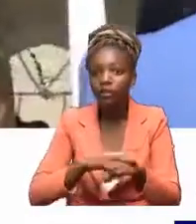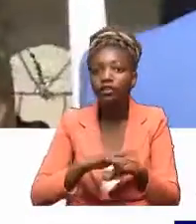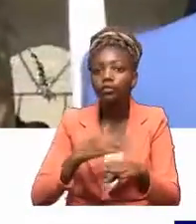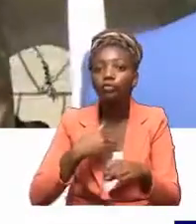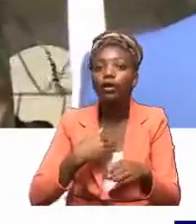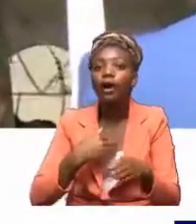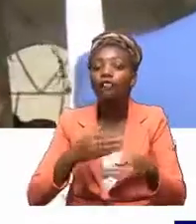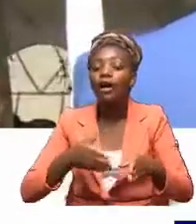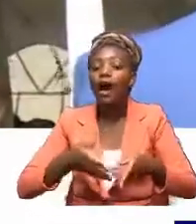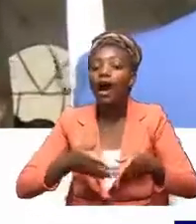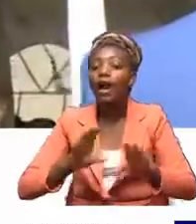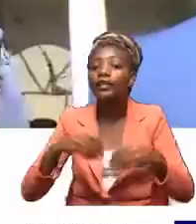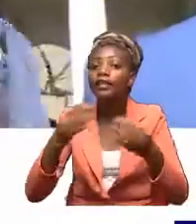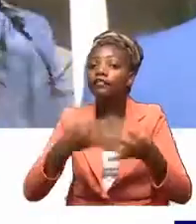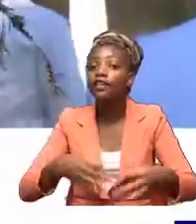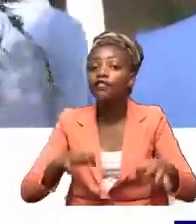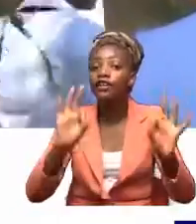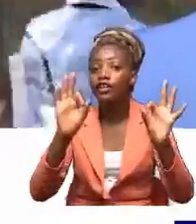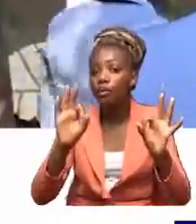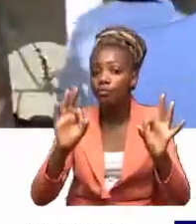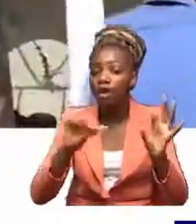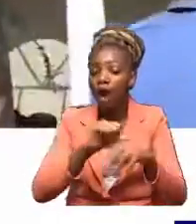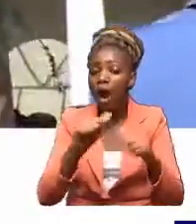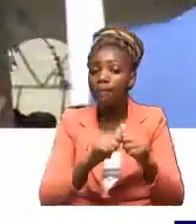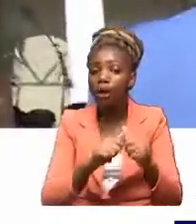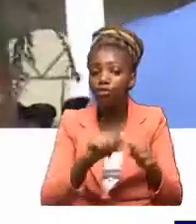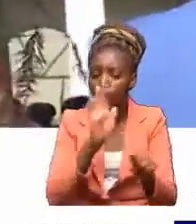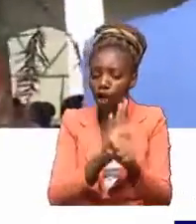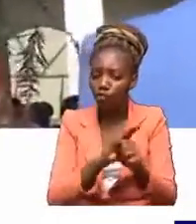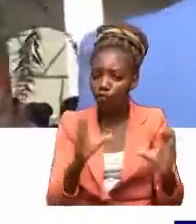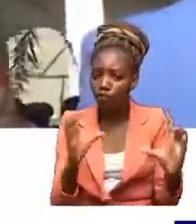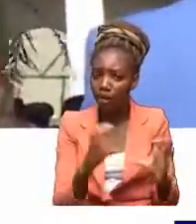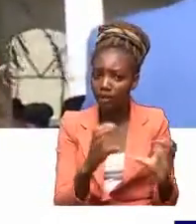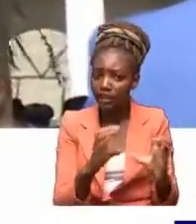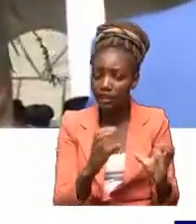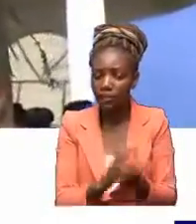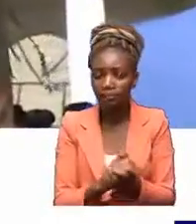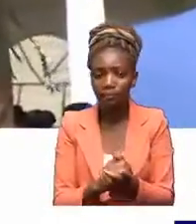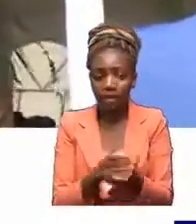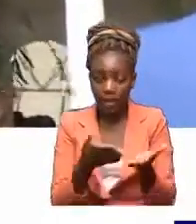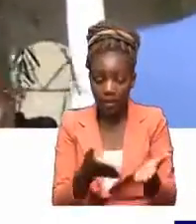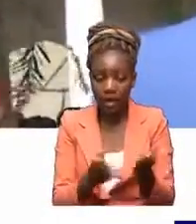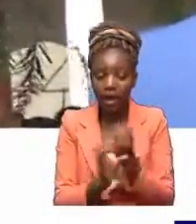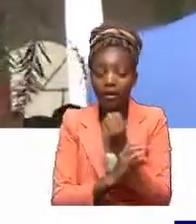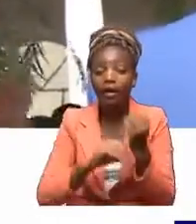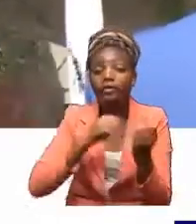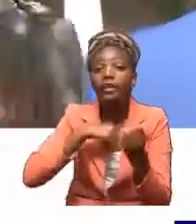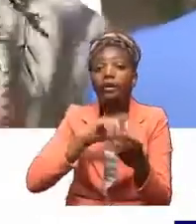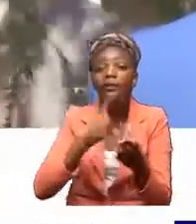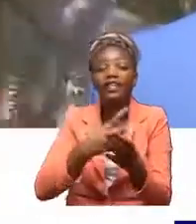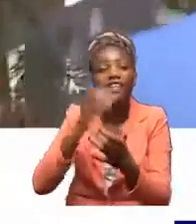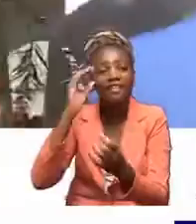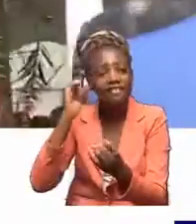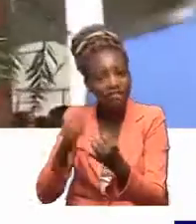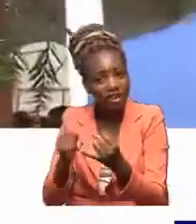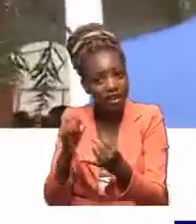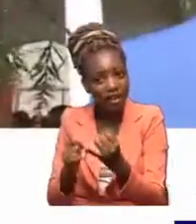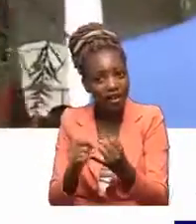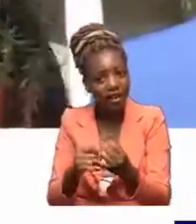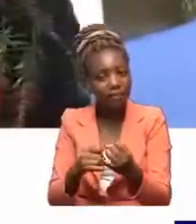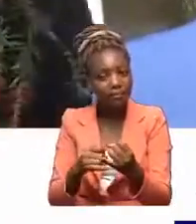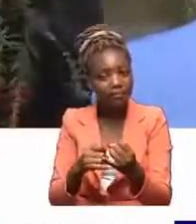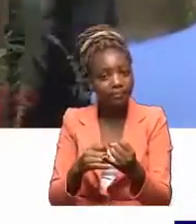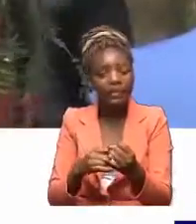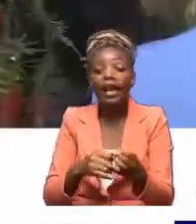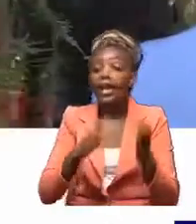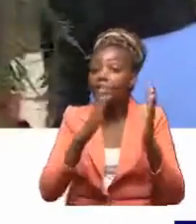space, the freedom space, na akaweka hiyo maneno ya multipartism hapa nchi hii yetu. Alafu eventually akakuwa mmoja wao pia